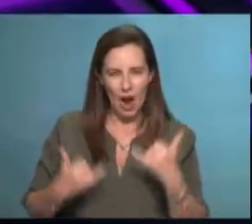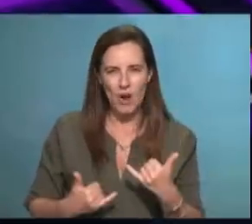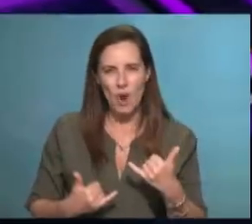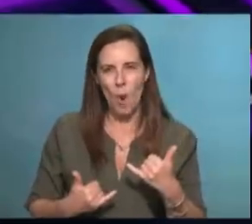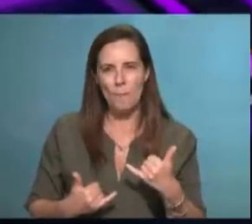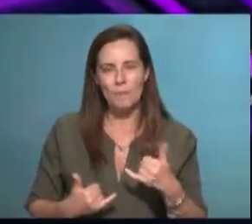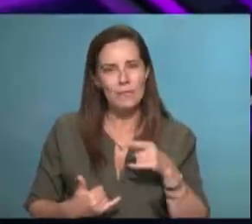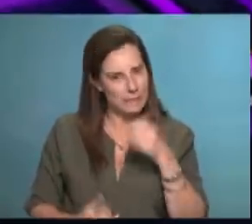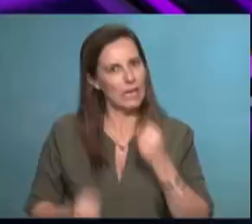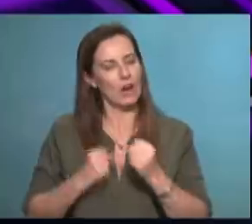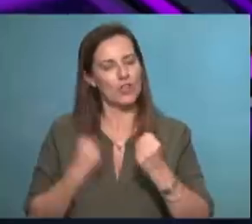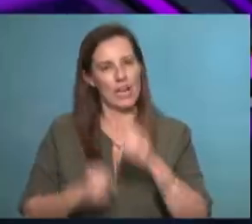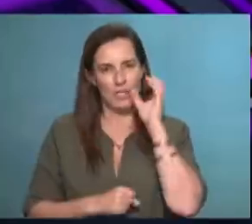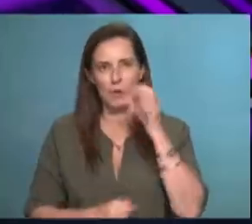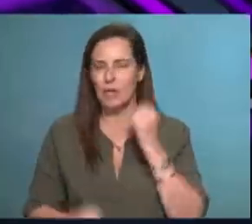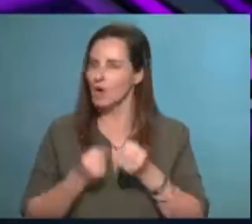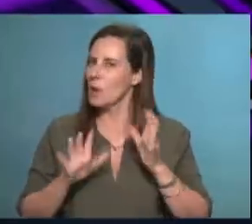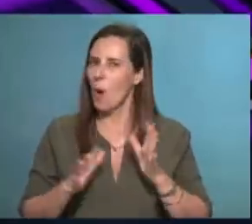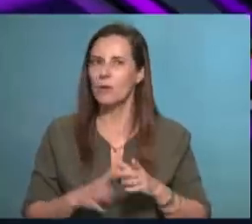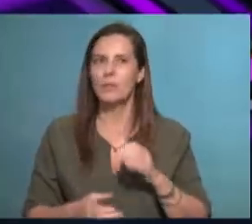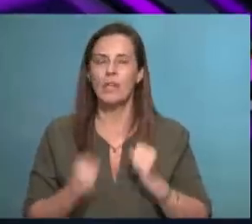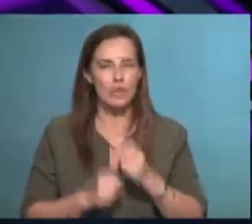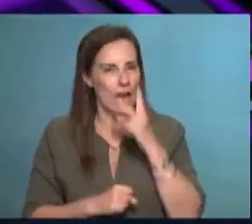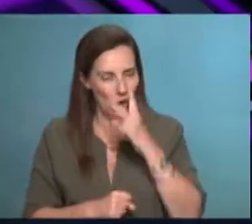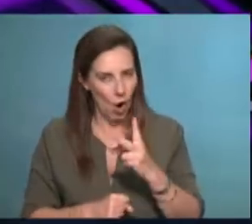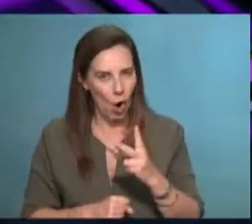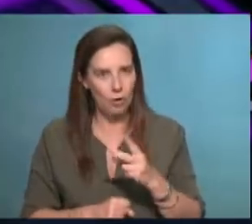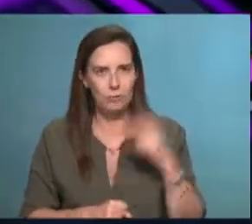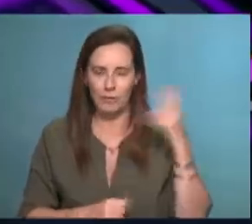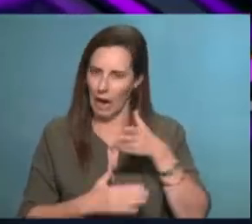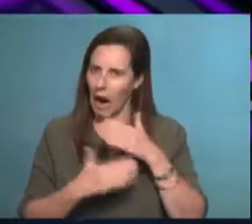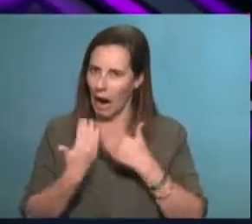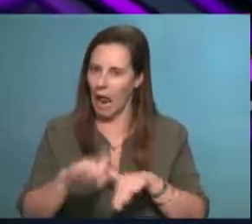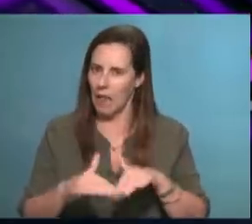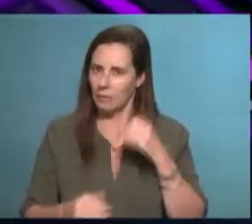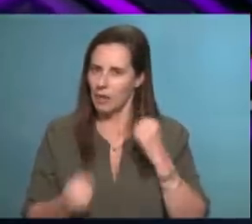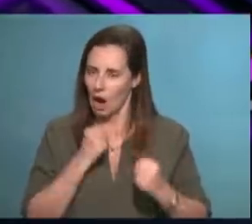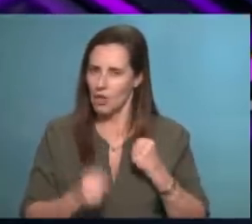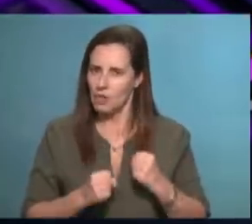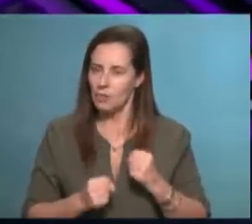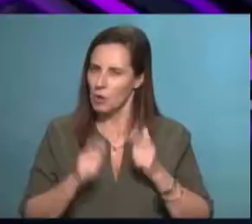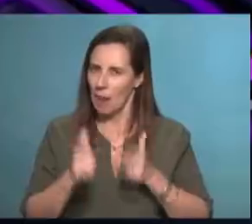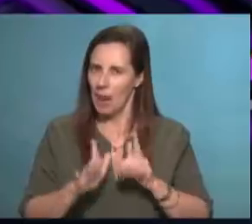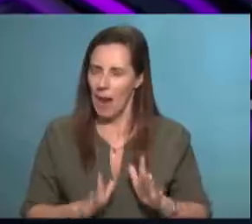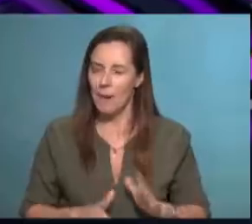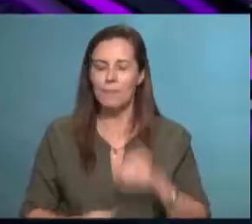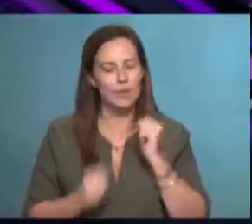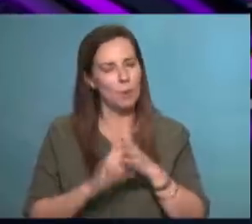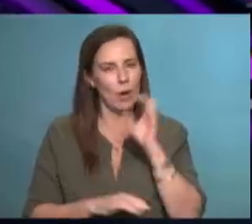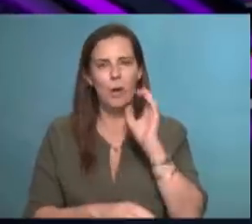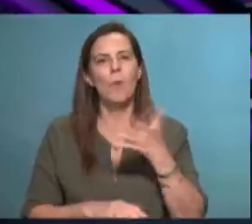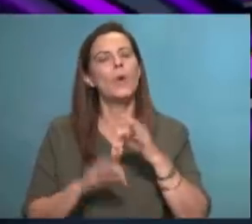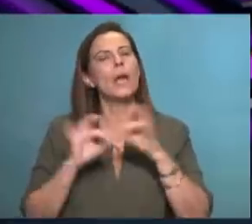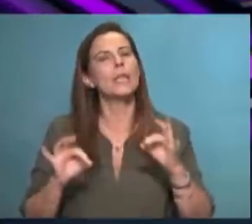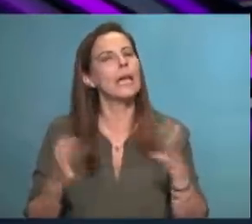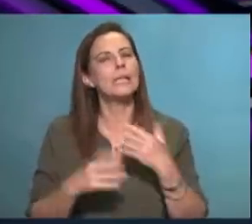זה קשה. קשה מאוד. זה קשה מאוד לראות את זה, בוודאי חלקים מסוימים של המלחמה. קשה מאוד לראות. בואו נתחיל עם השיטה,